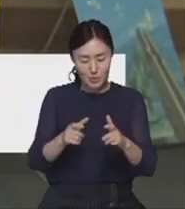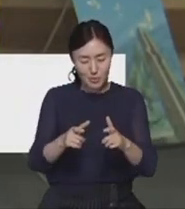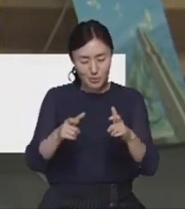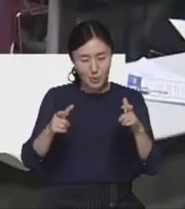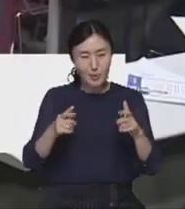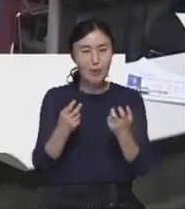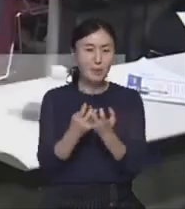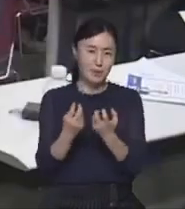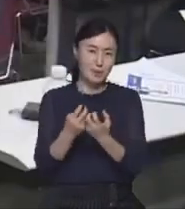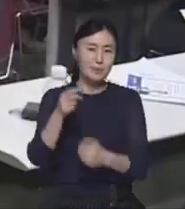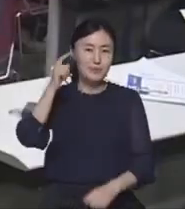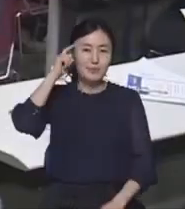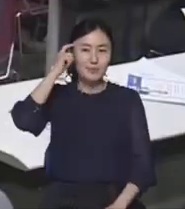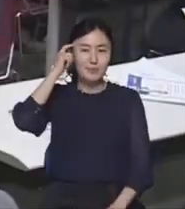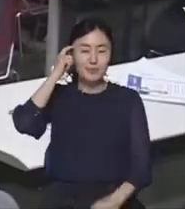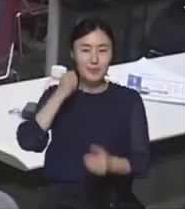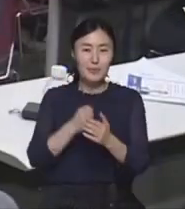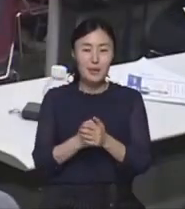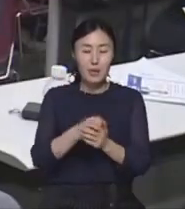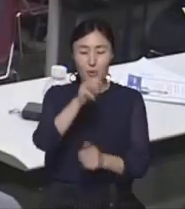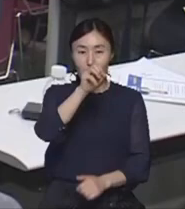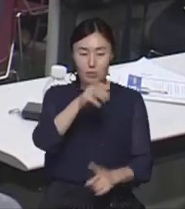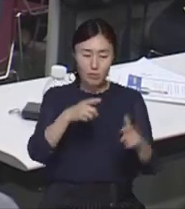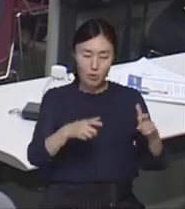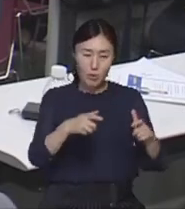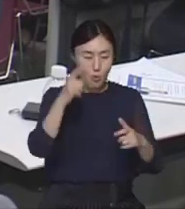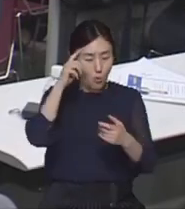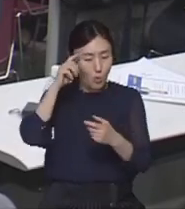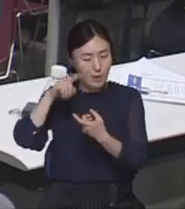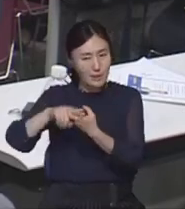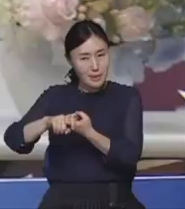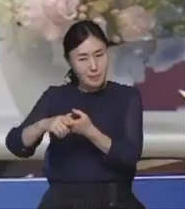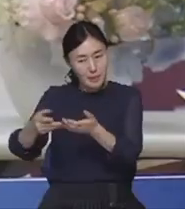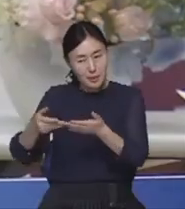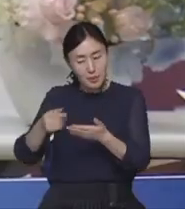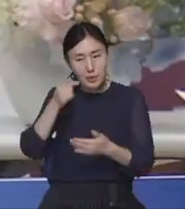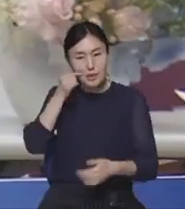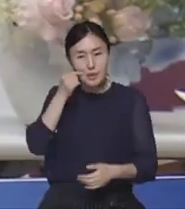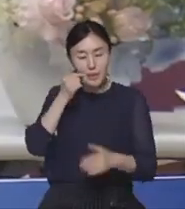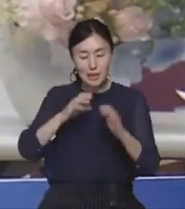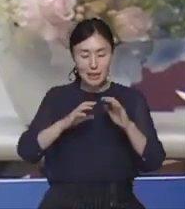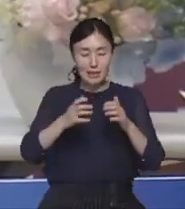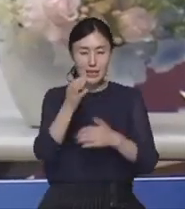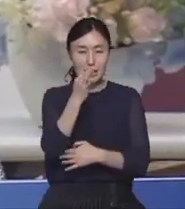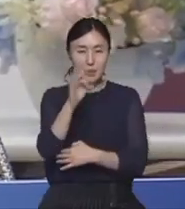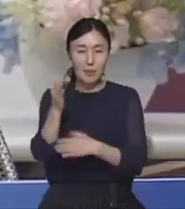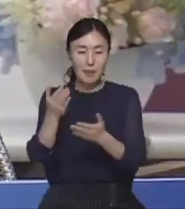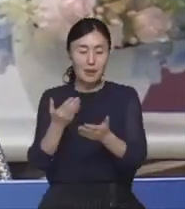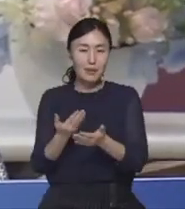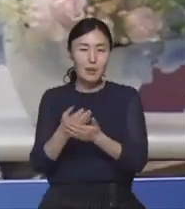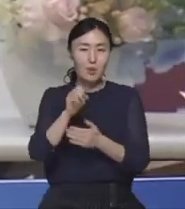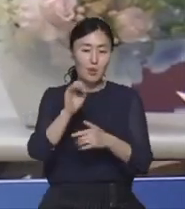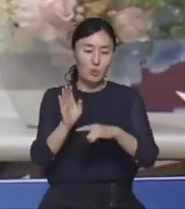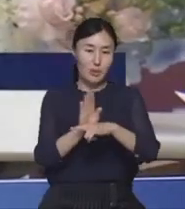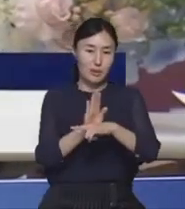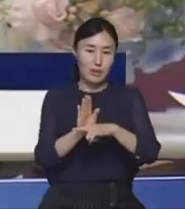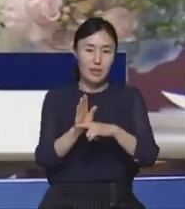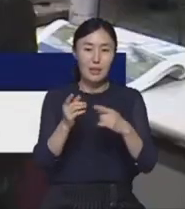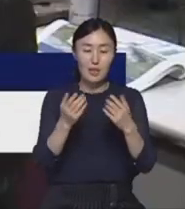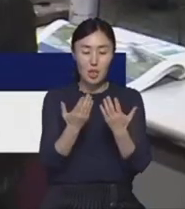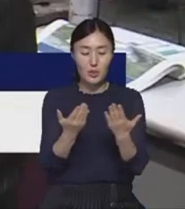저는 생각합니다. 정작 광주에서는 큰 관심을 받지 못하지만 세계적으로 인정받고 있는 광주 비엔날레와